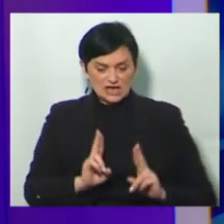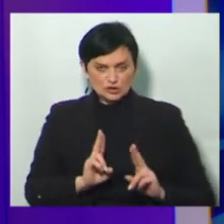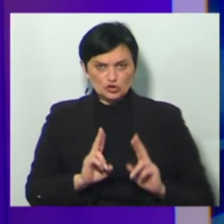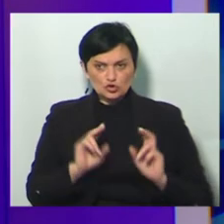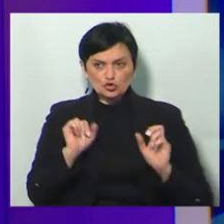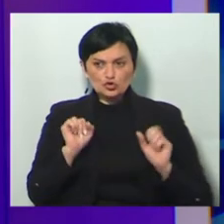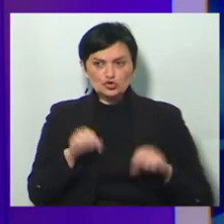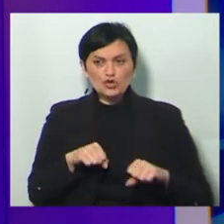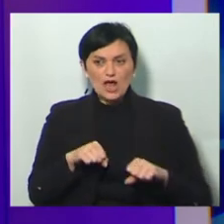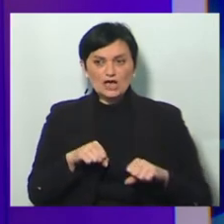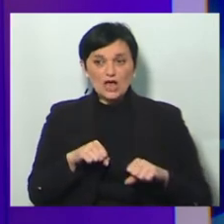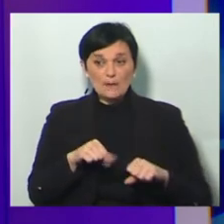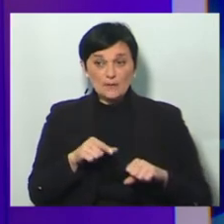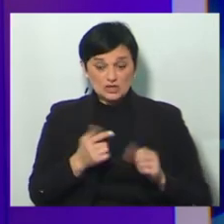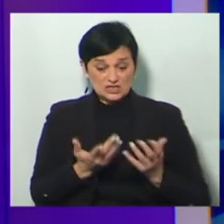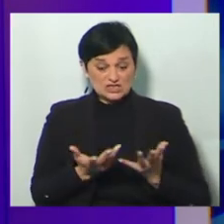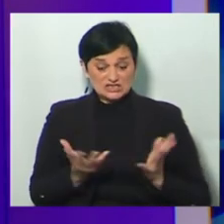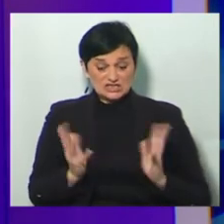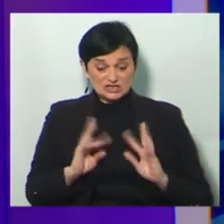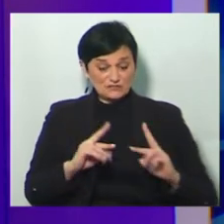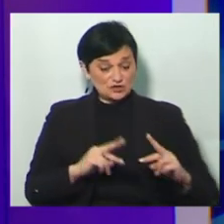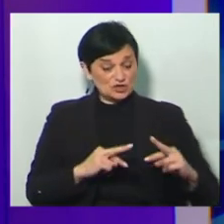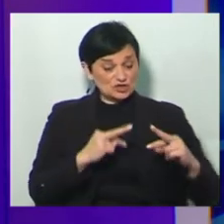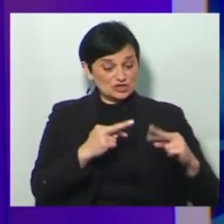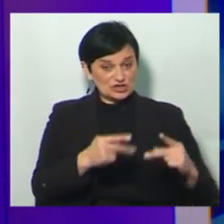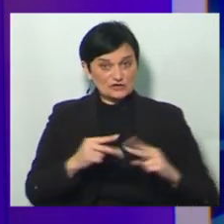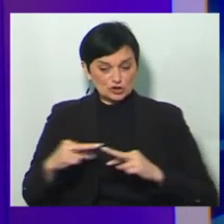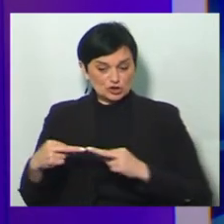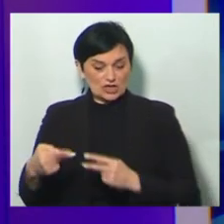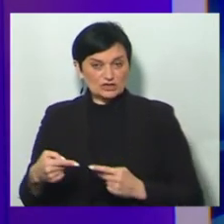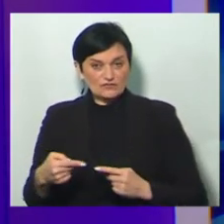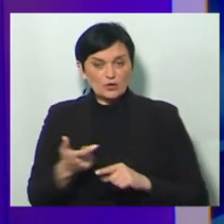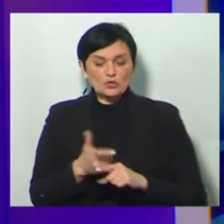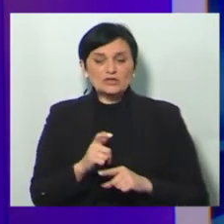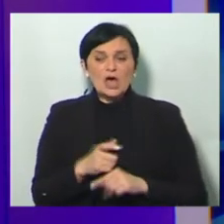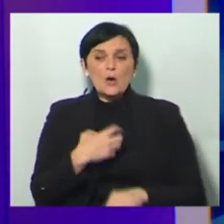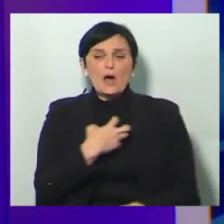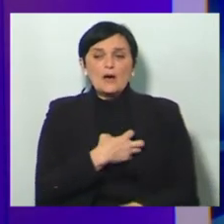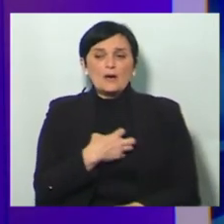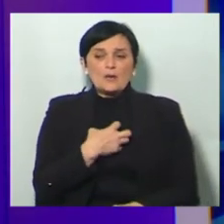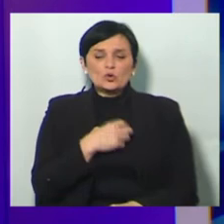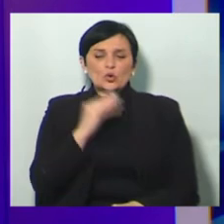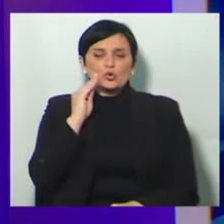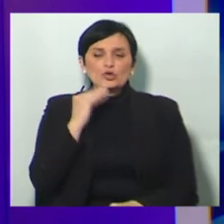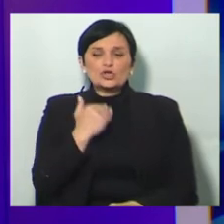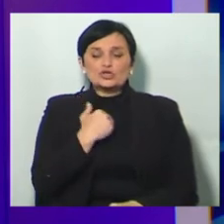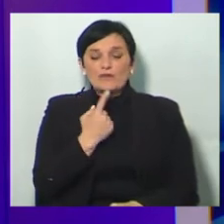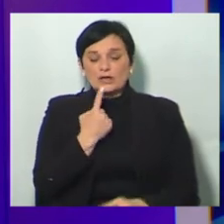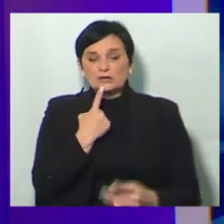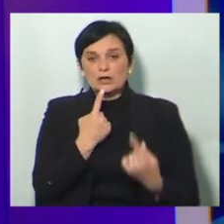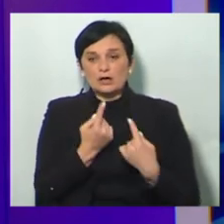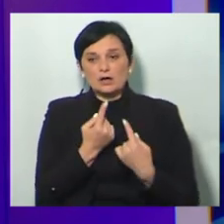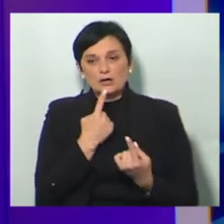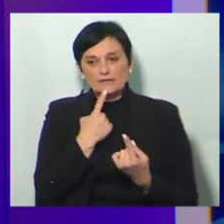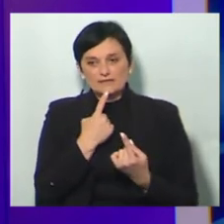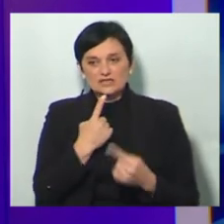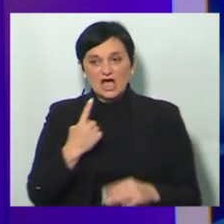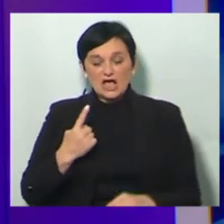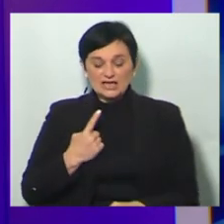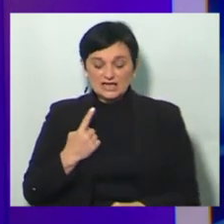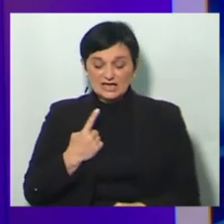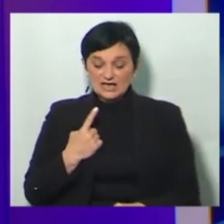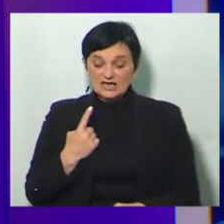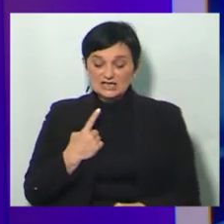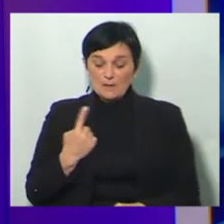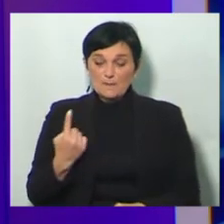შეიძლება აი ამ სივრცის ცვლილებასთან ერთად შეიცვალოს. Ძალიან მნიშვნელოვანია, როდესაც ჩვენ საუბრობთ